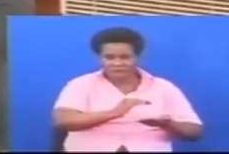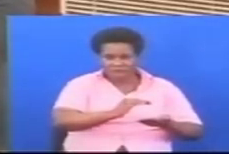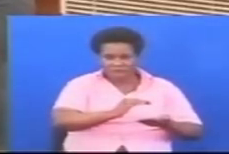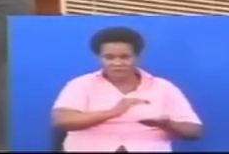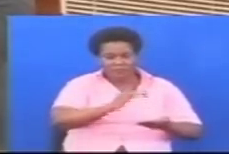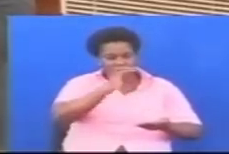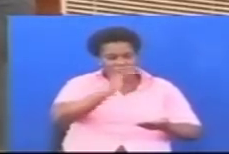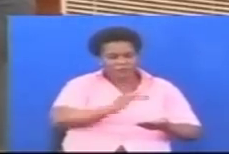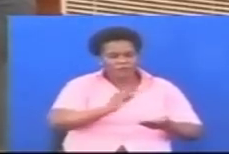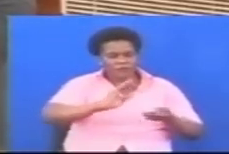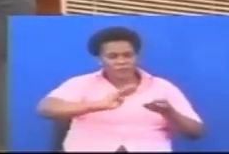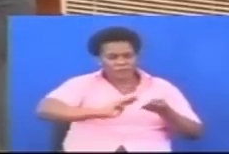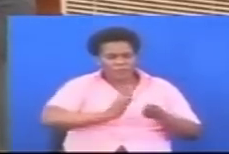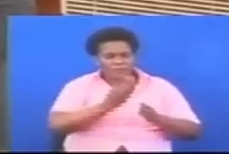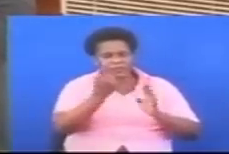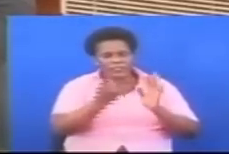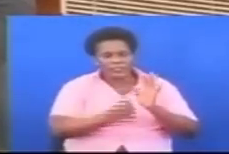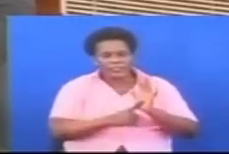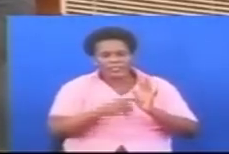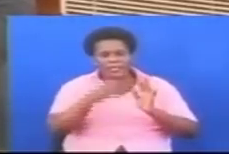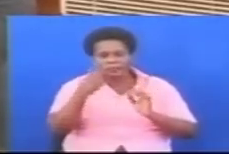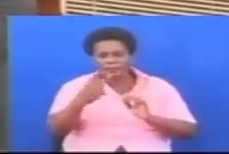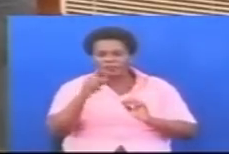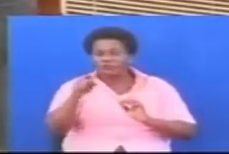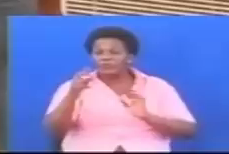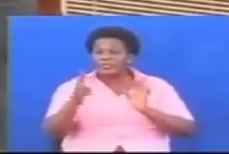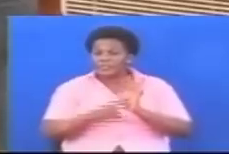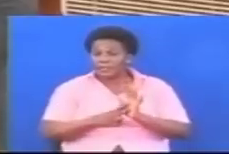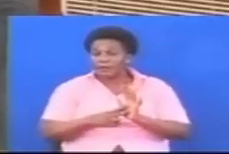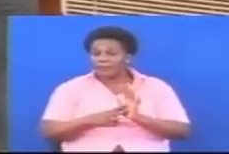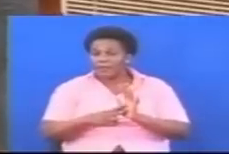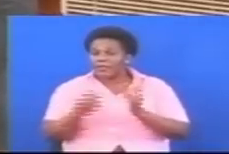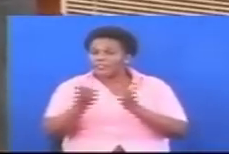shilingi bilioni 62.7 sawa na